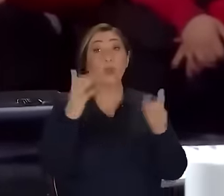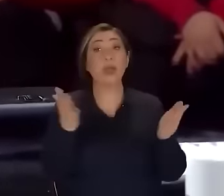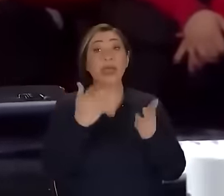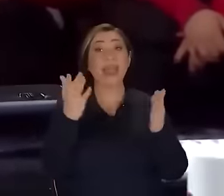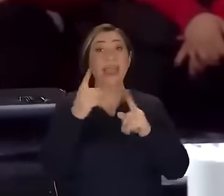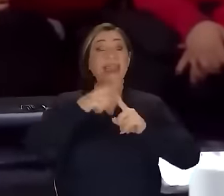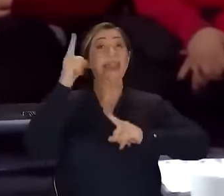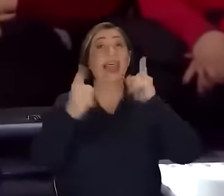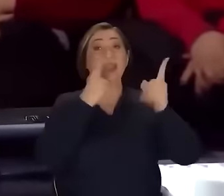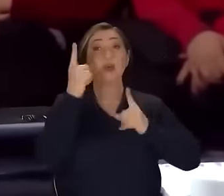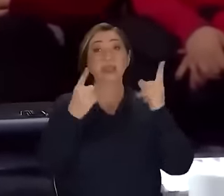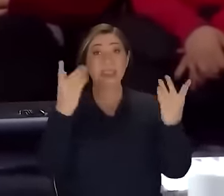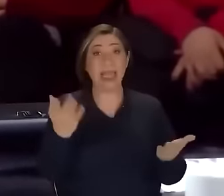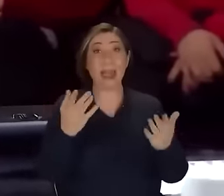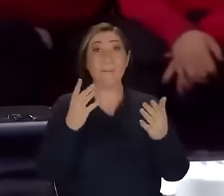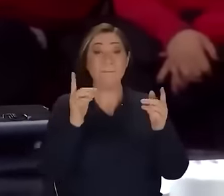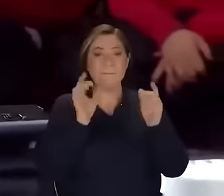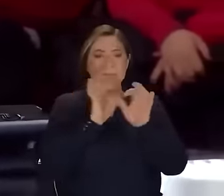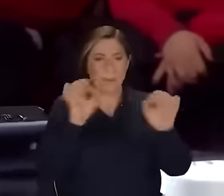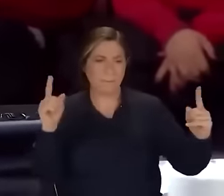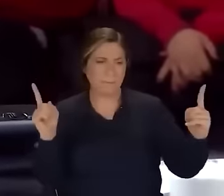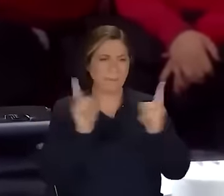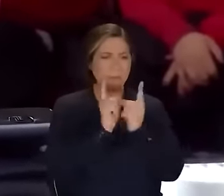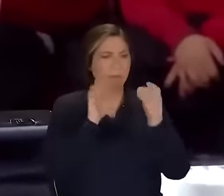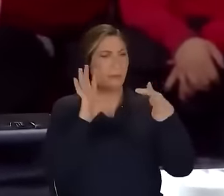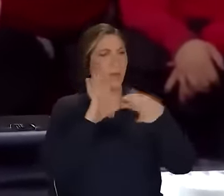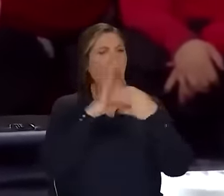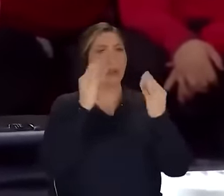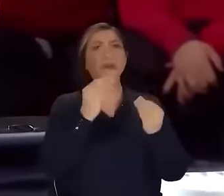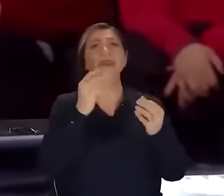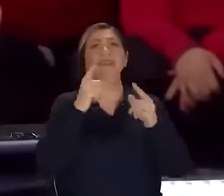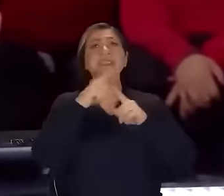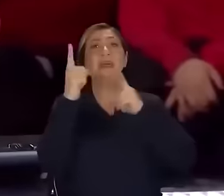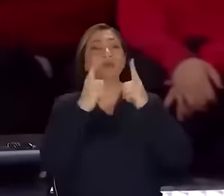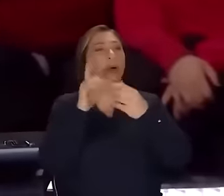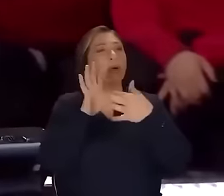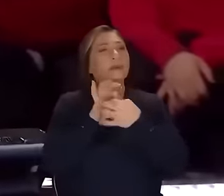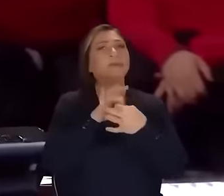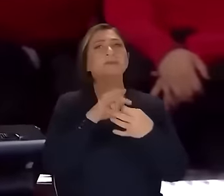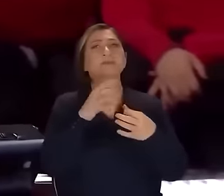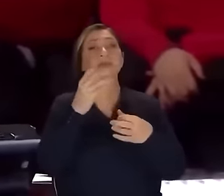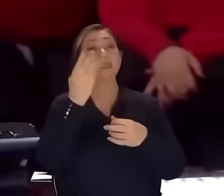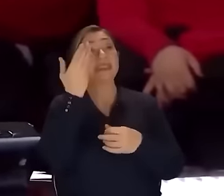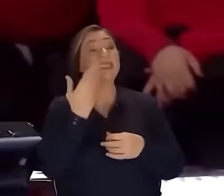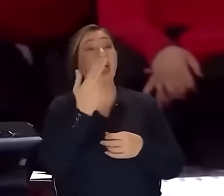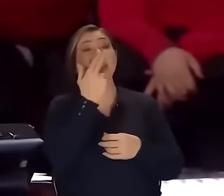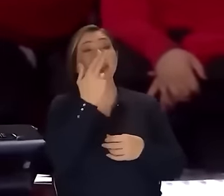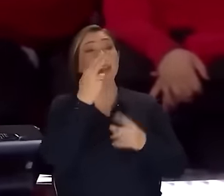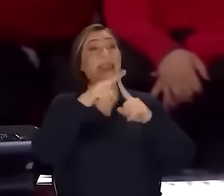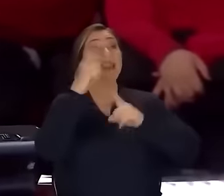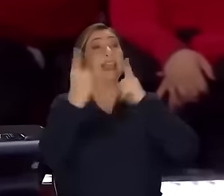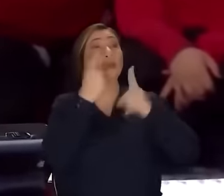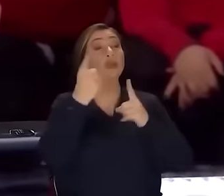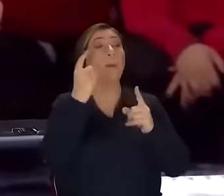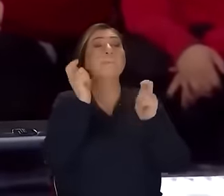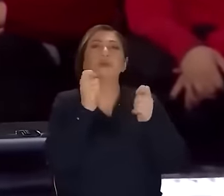tabii teknolojiyle birebir yürüyen, teknolojiye mahkum olduğumuz, yani izleyici alışkanlıkları teknolojiye